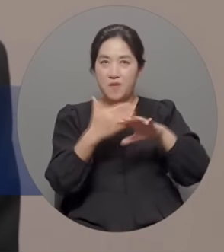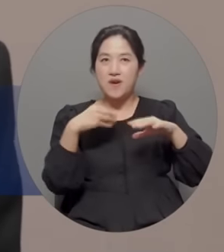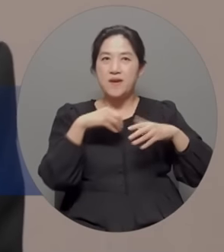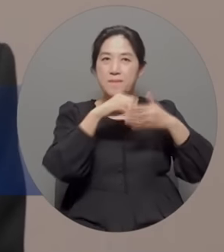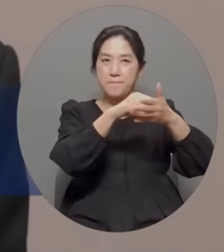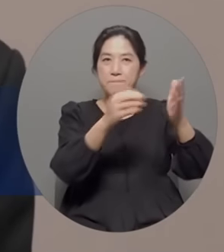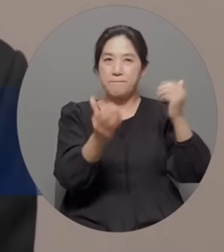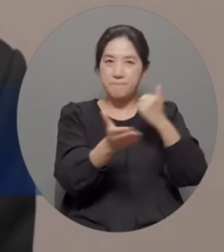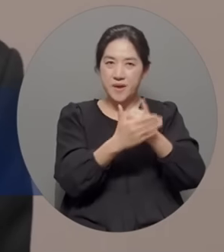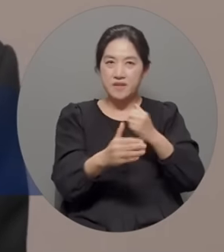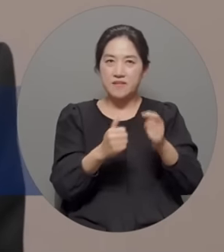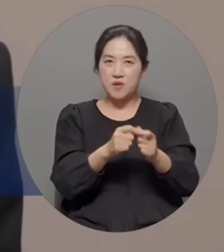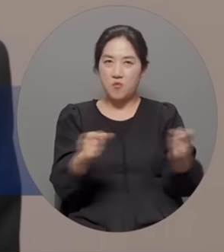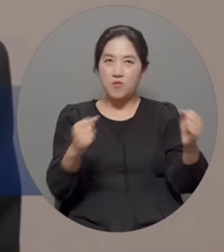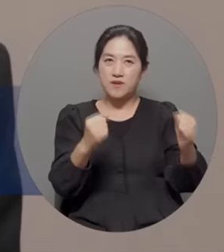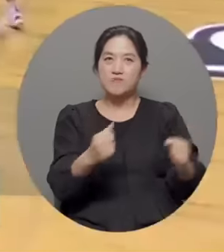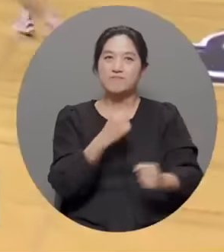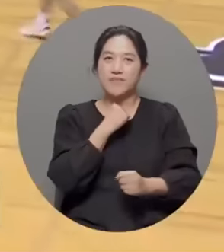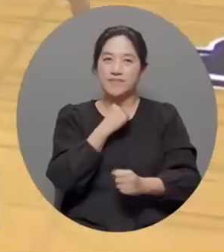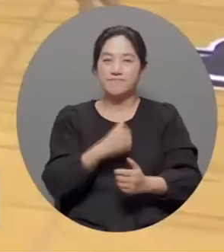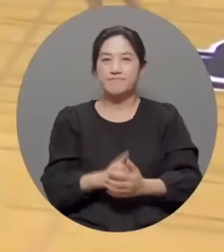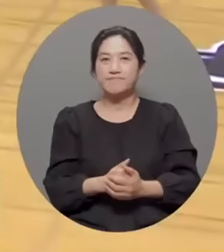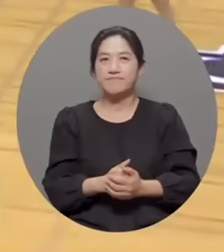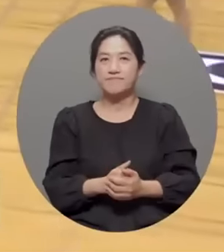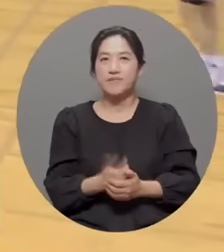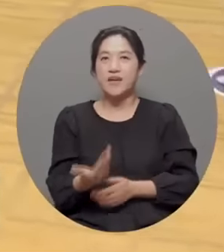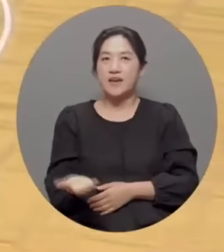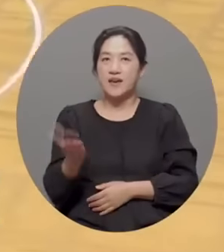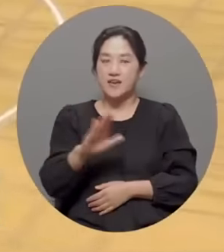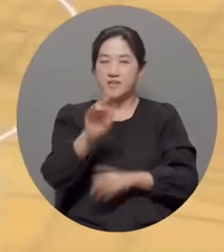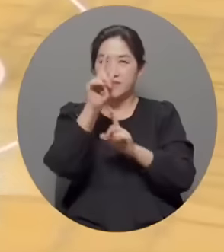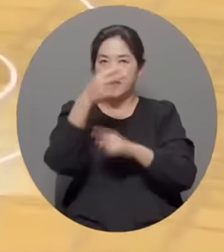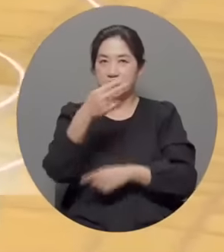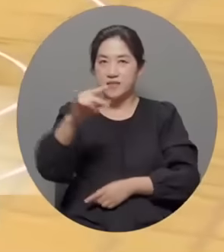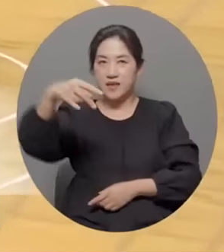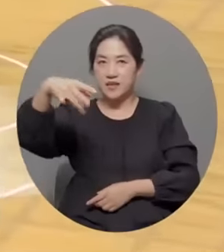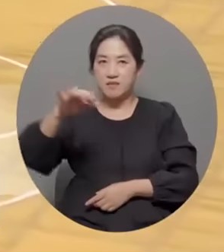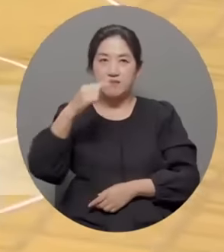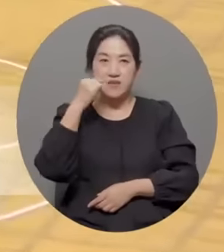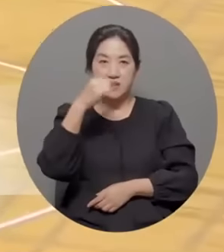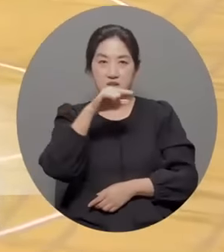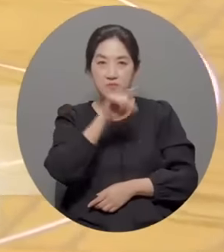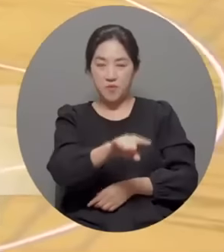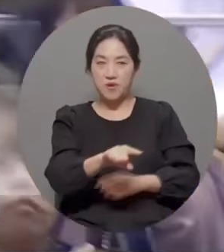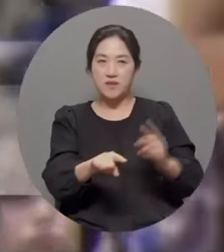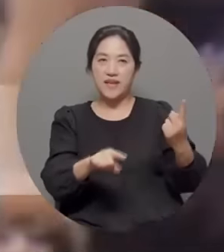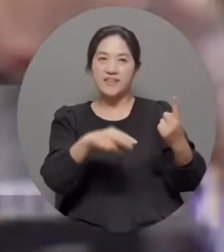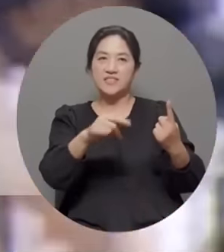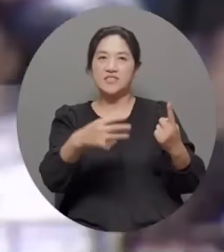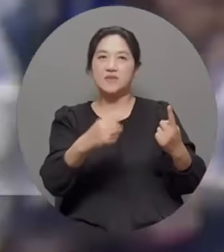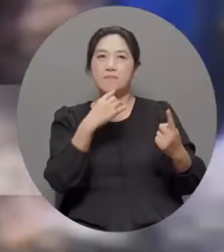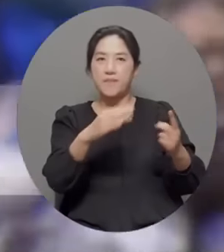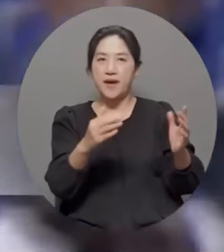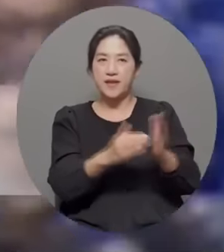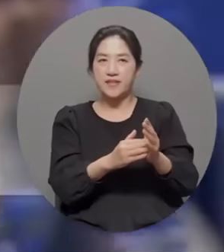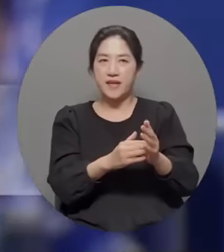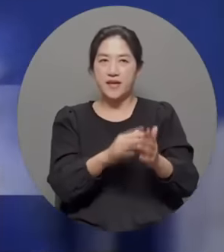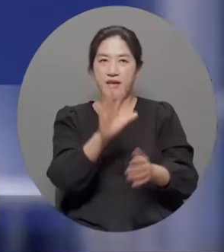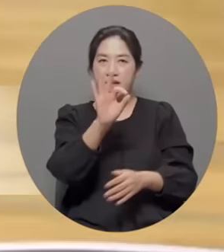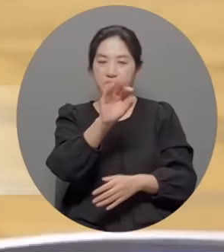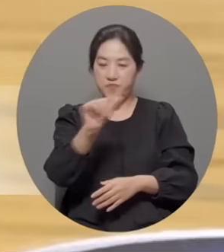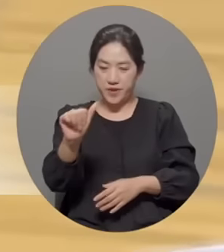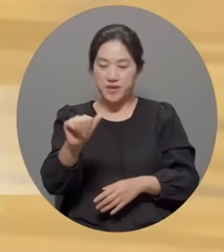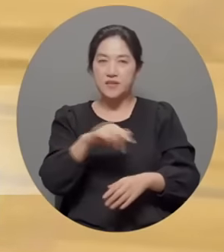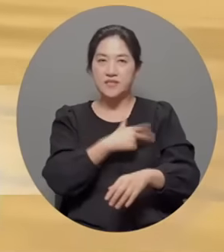때문에 최대한 오래 머무르겠습니다. 하지만 이대성은 일본 리그에서 한 시즌만 뛰고 FA 자격으로 KBL